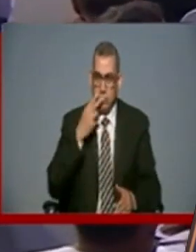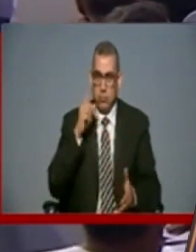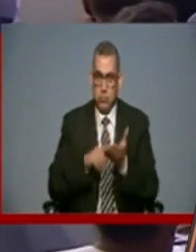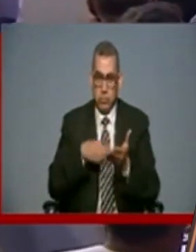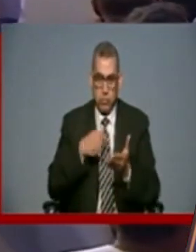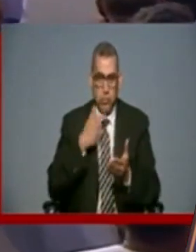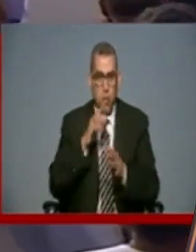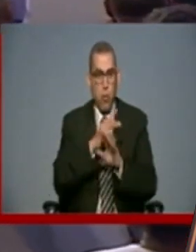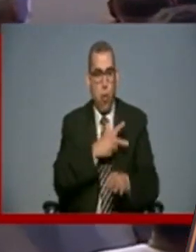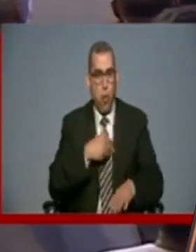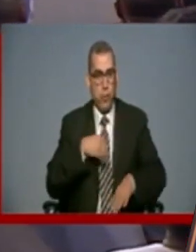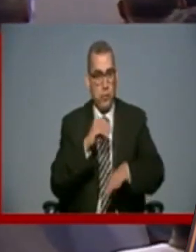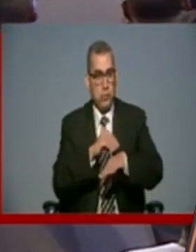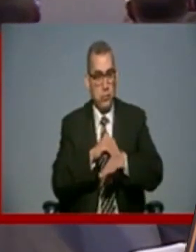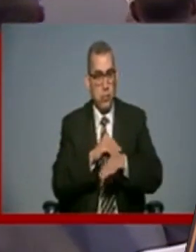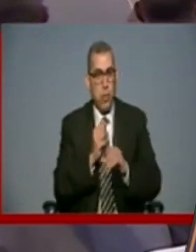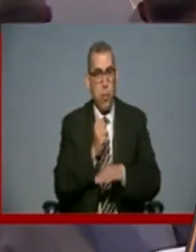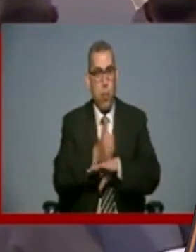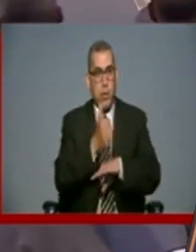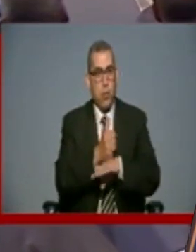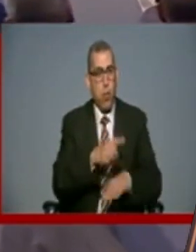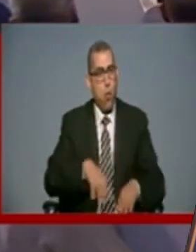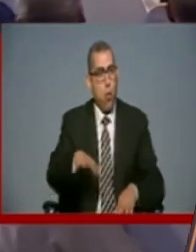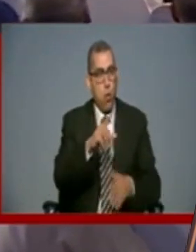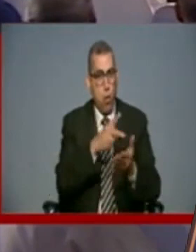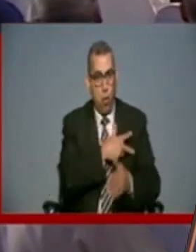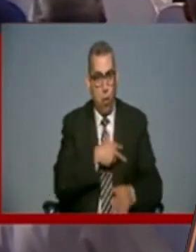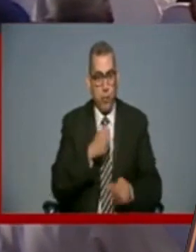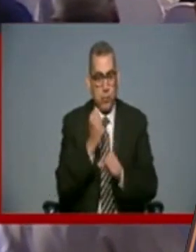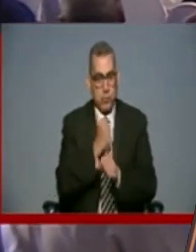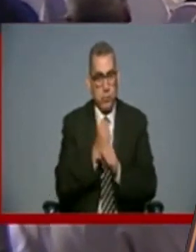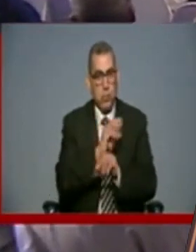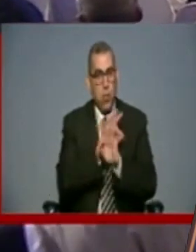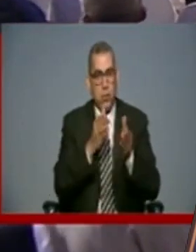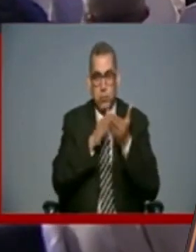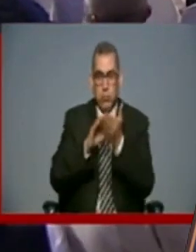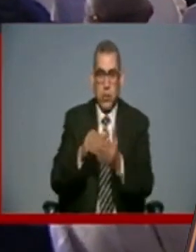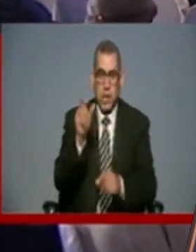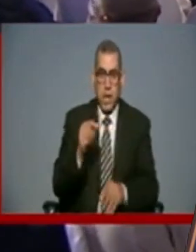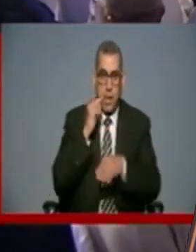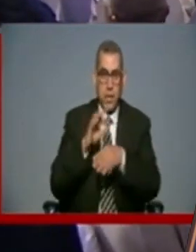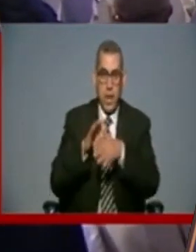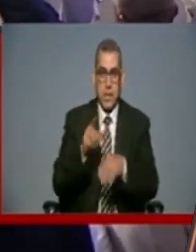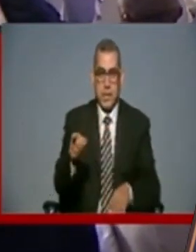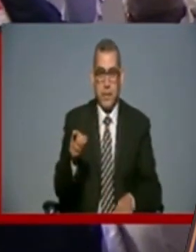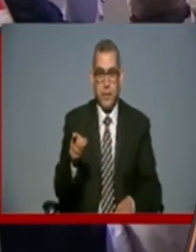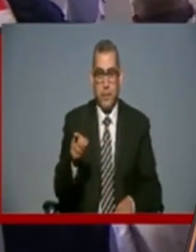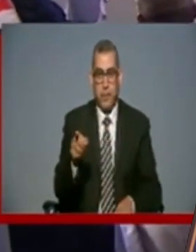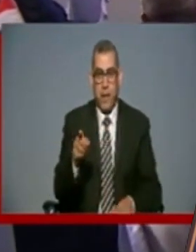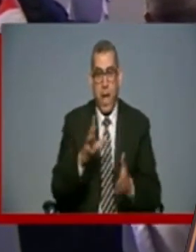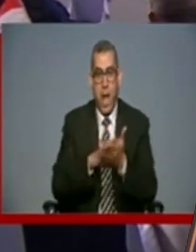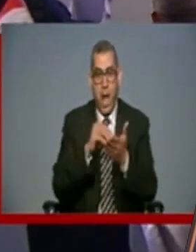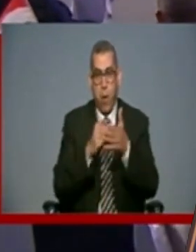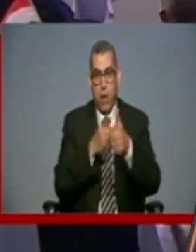خلال 4 سنوات لرفع الحد الأدنى للأجور من 1200 جنيه ل 4000 جنيه